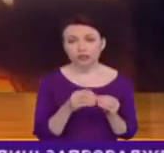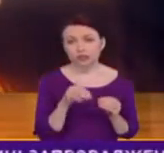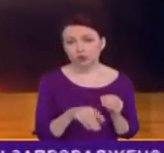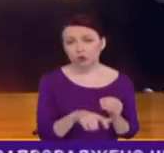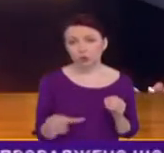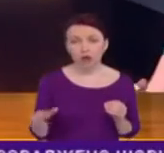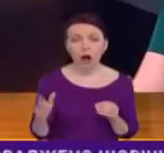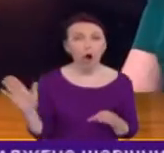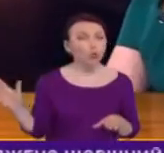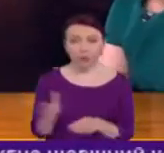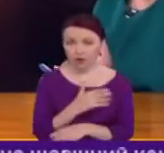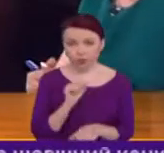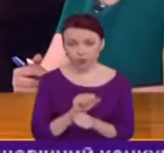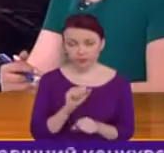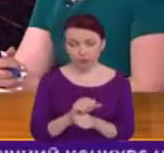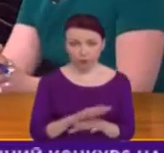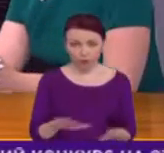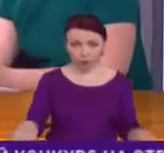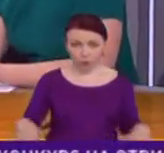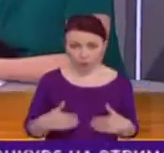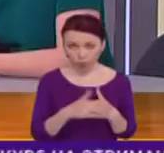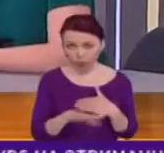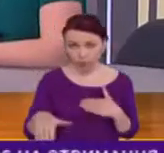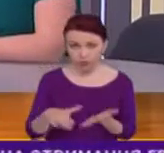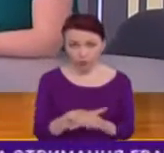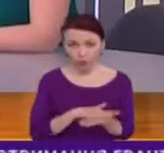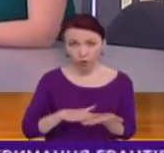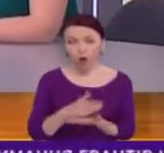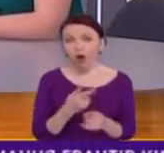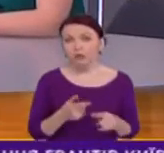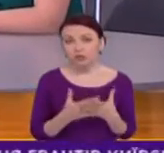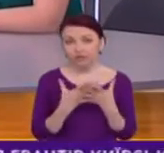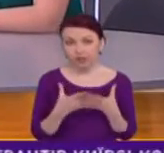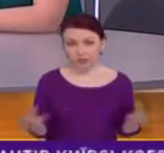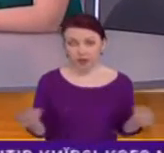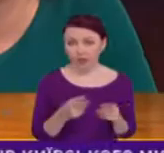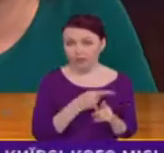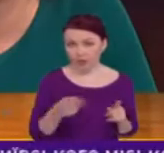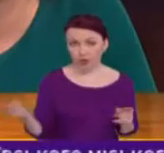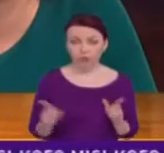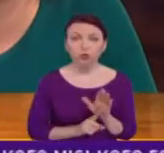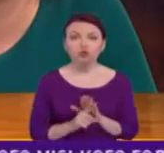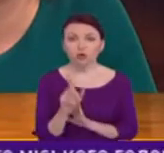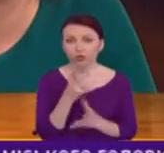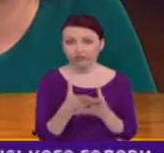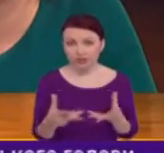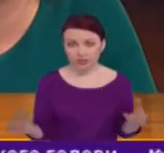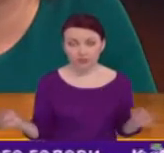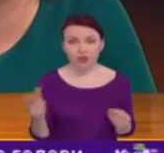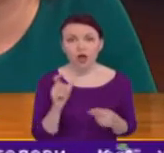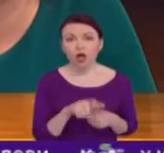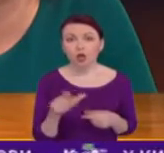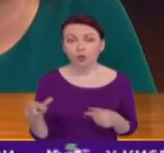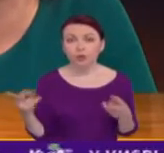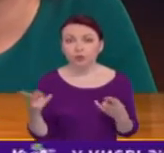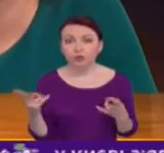немає. Її немає. І якраз це був саме такий весняний період, початок весни, і людям потрібно